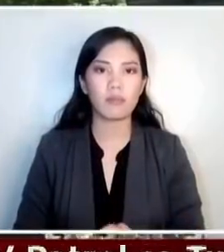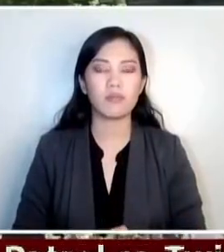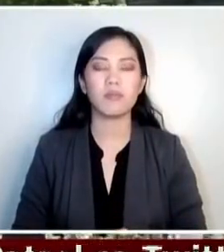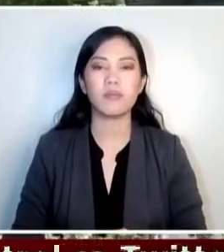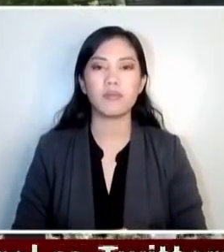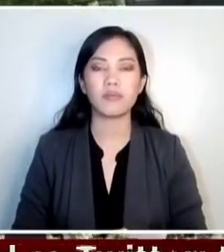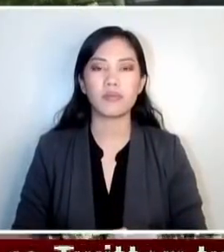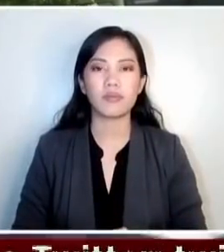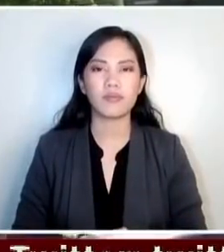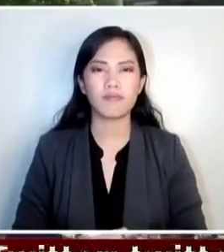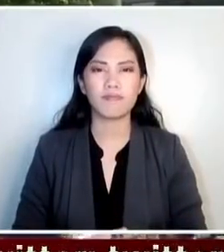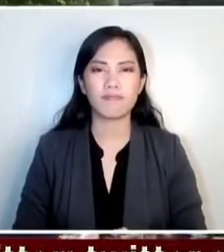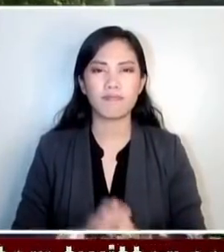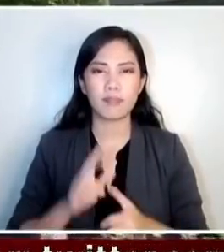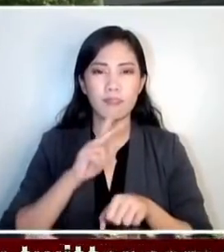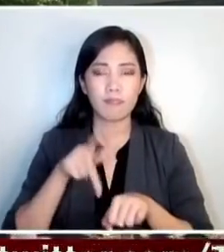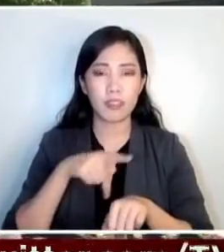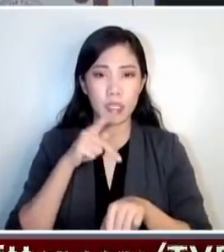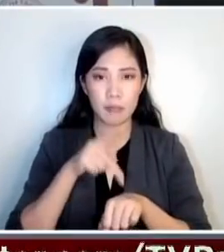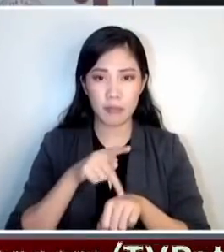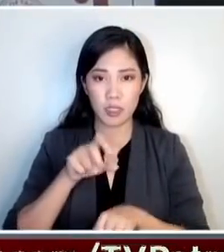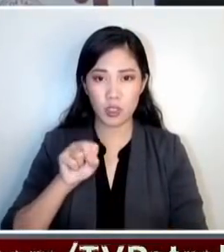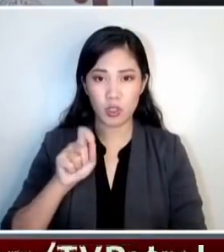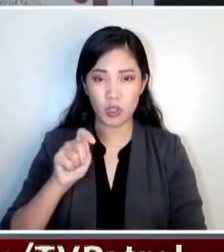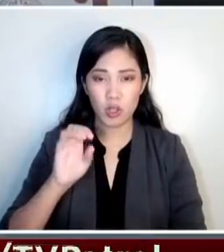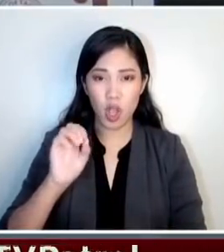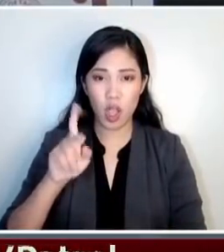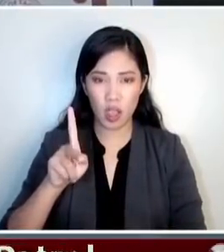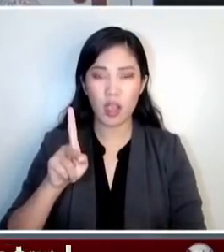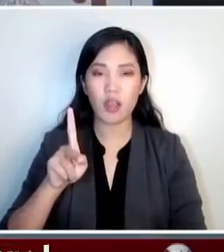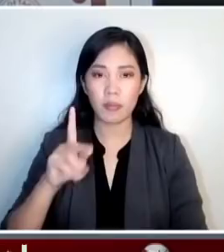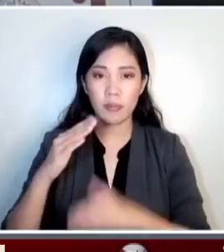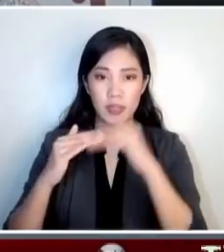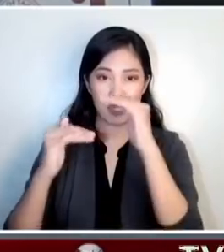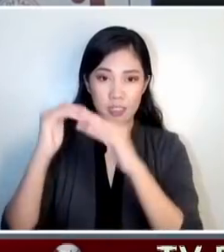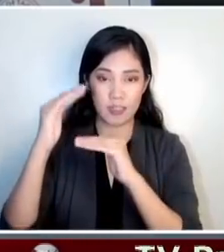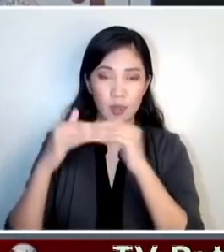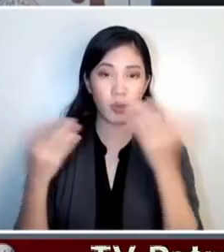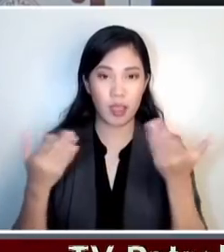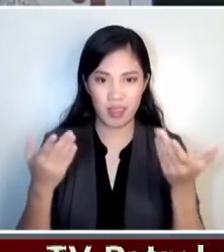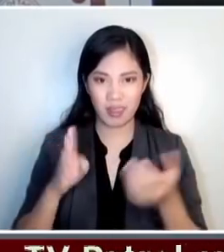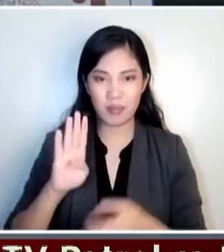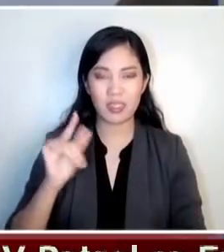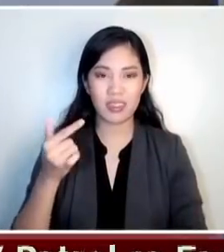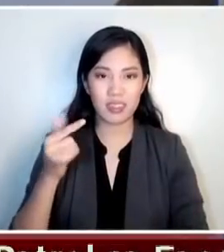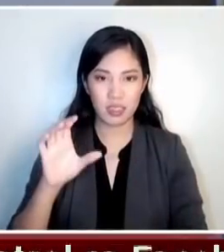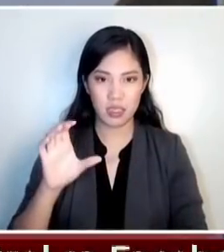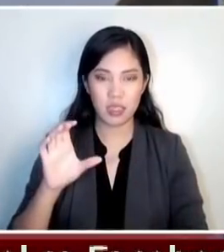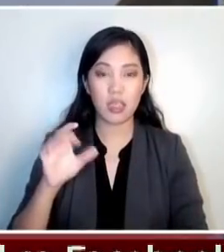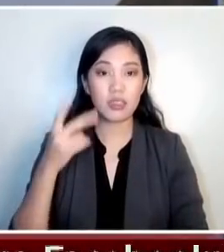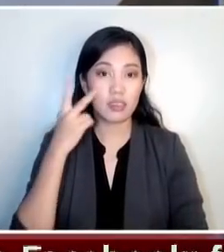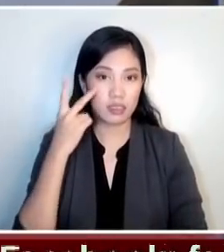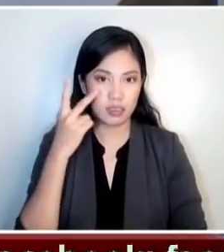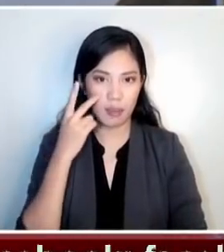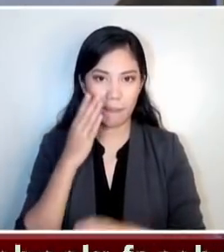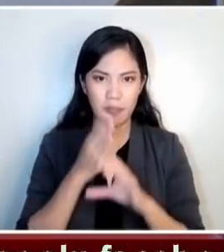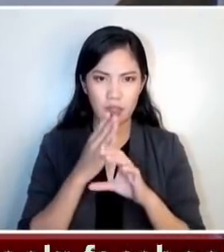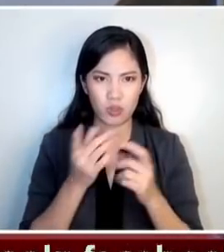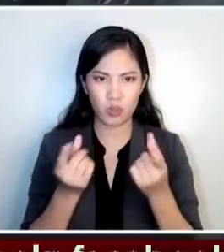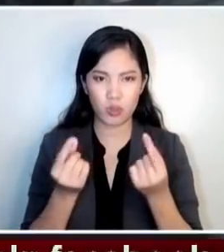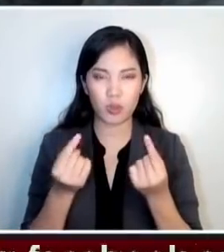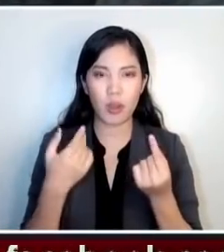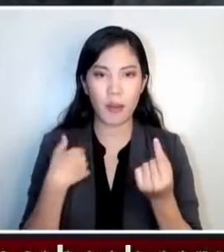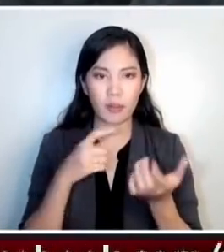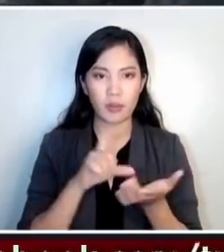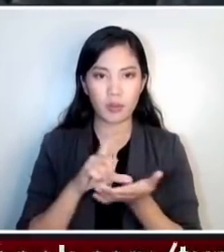Dumayo sa Philippine Stock Exchange Building sa BGC ang COVID-19 vaccination bus ng Taguig City ngayong Biyernes para bakunahan ang mga empleyado